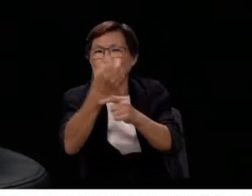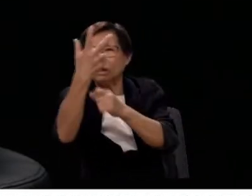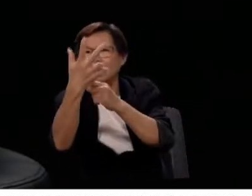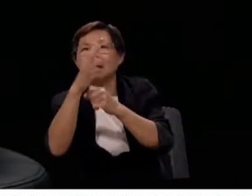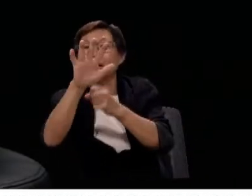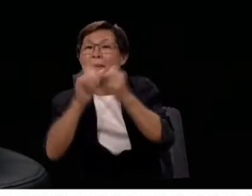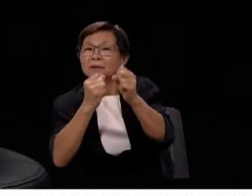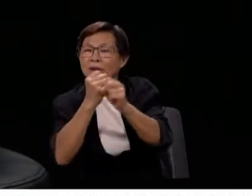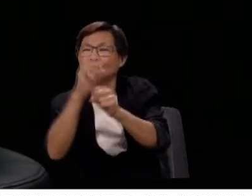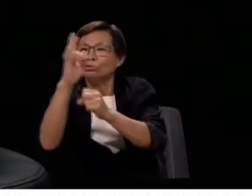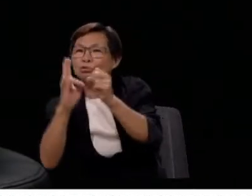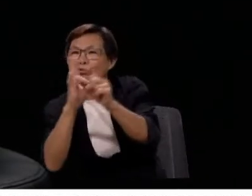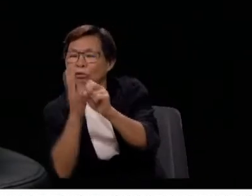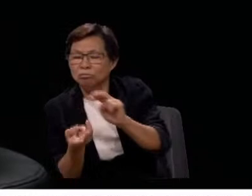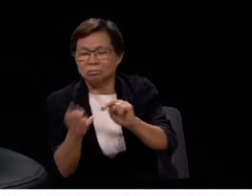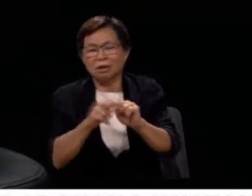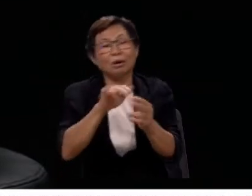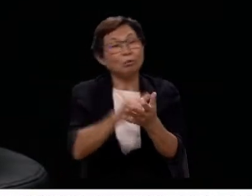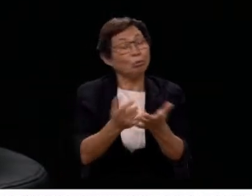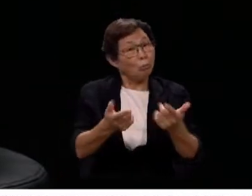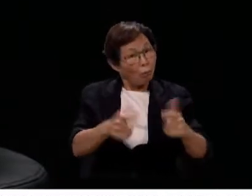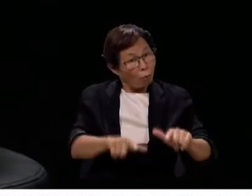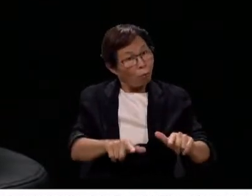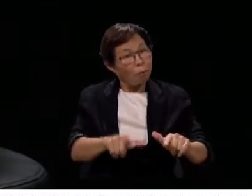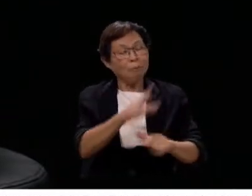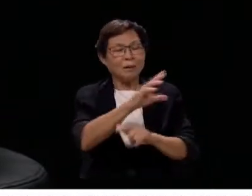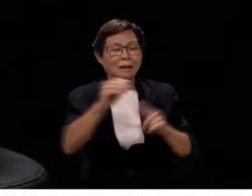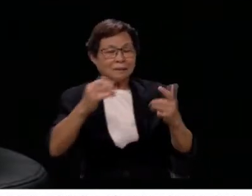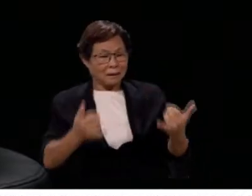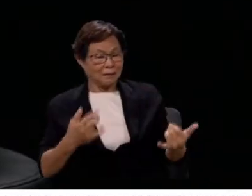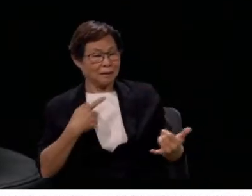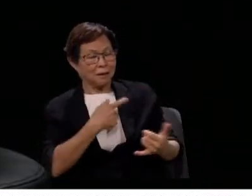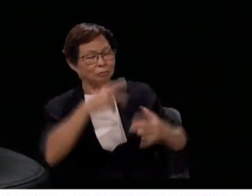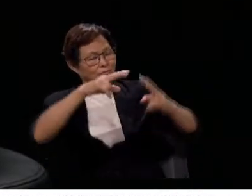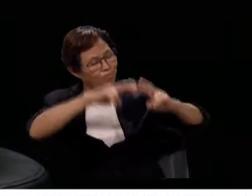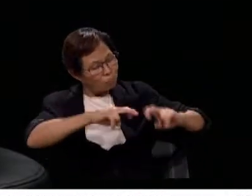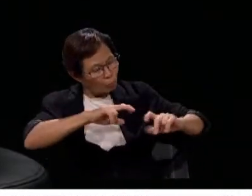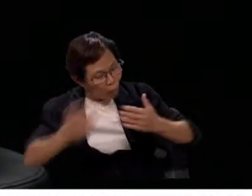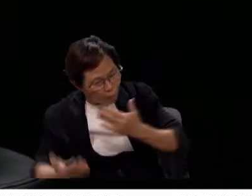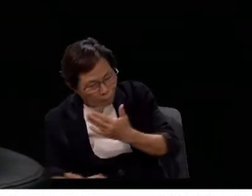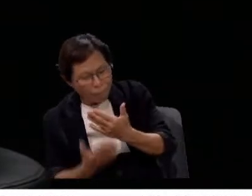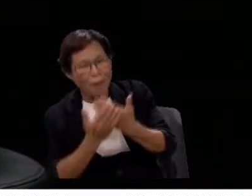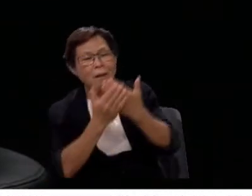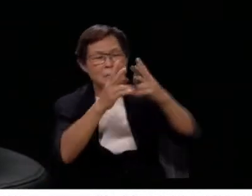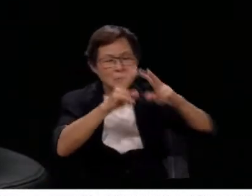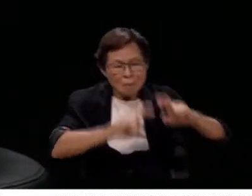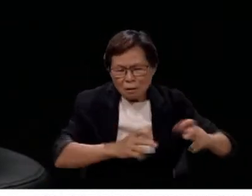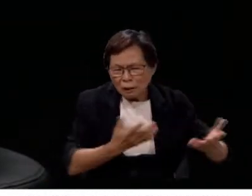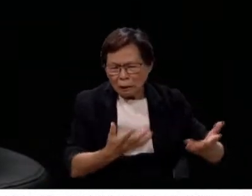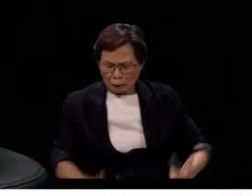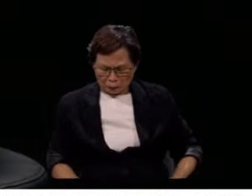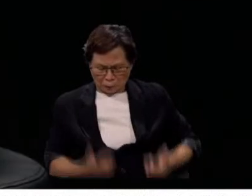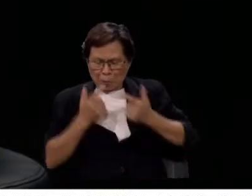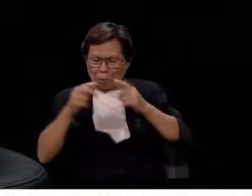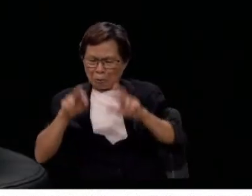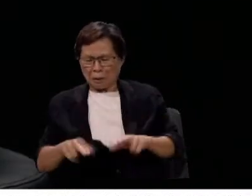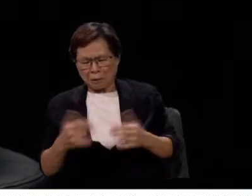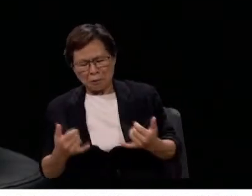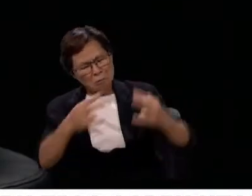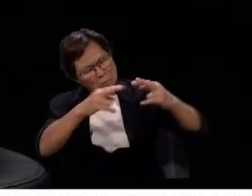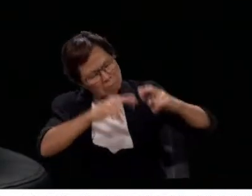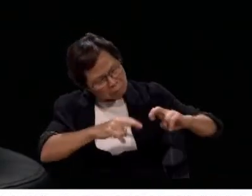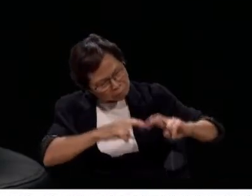tujuh tahunnya itu berlaku dan sekalinya kita mengkaji balik dengan keadaan kehidupan rakyat sel